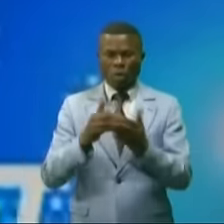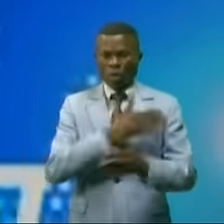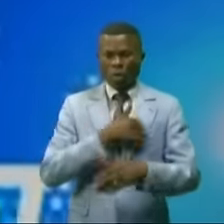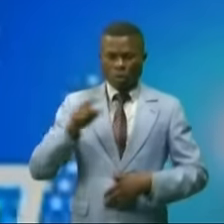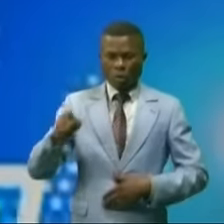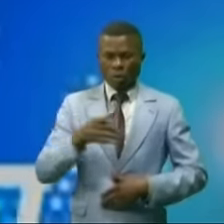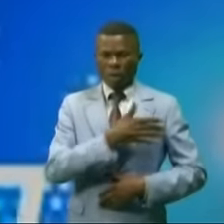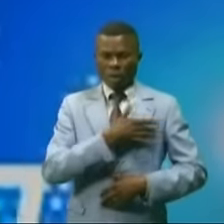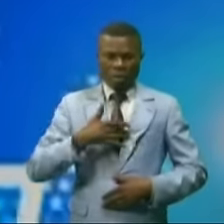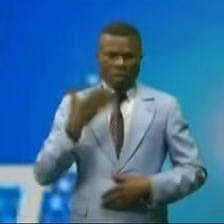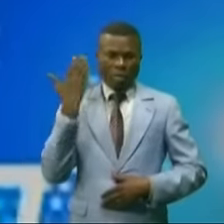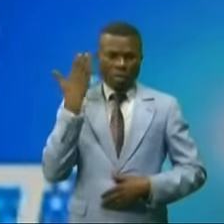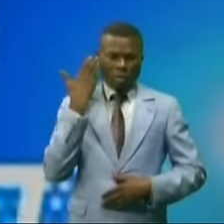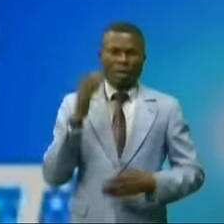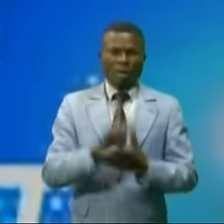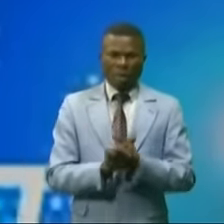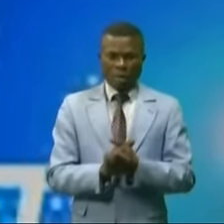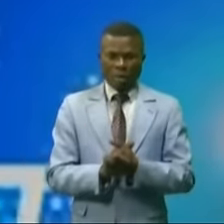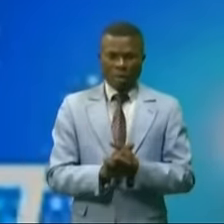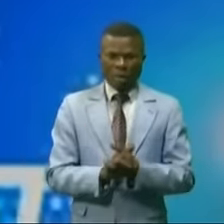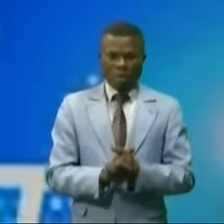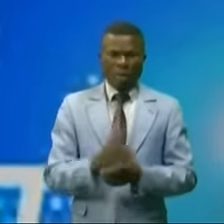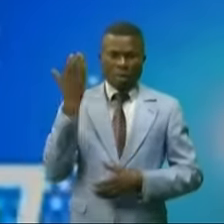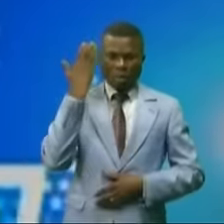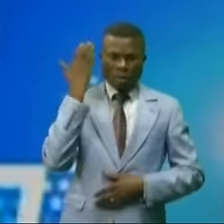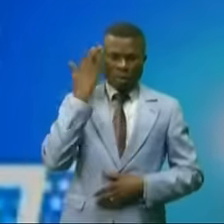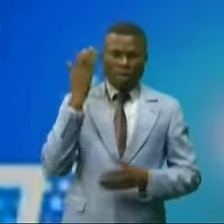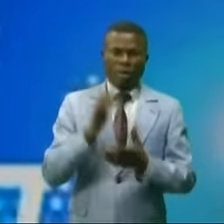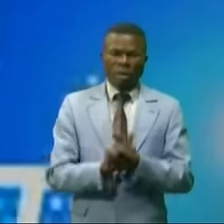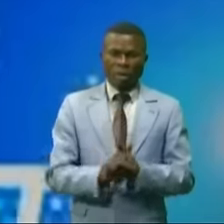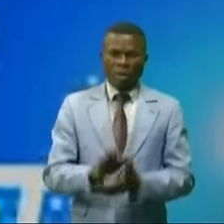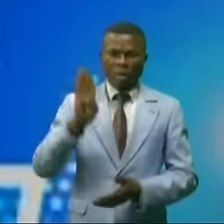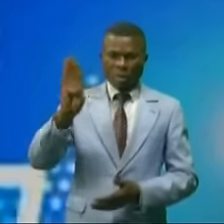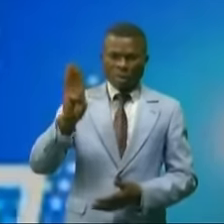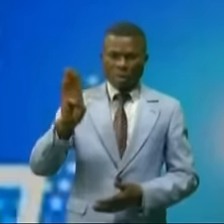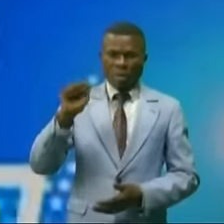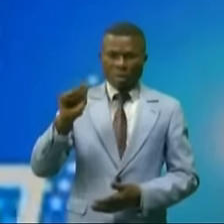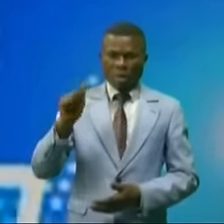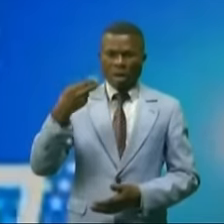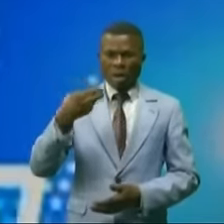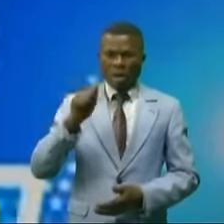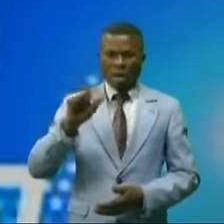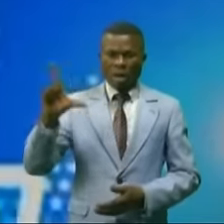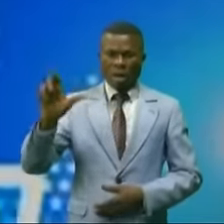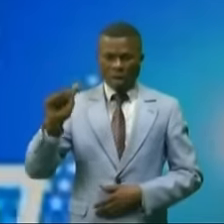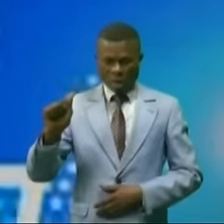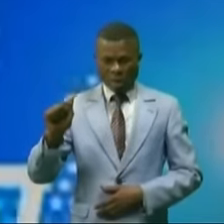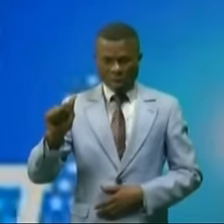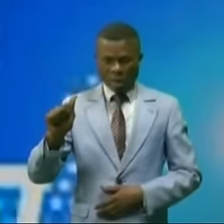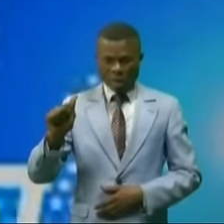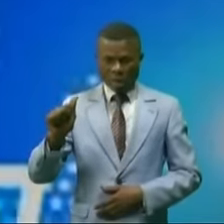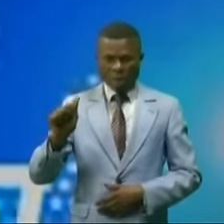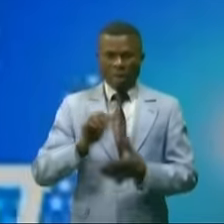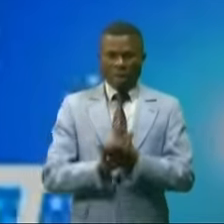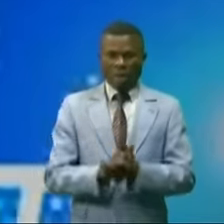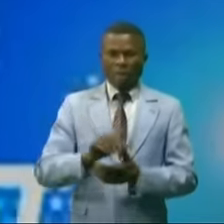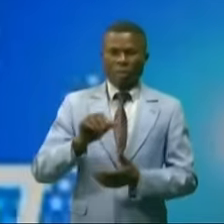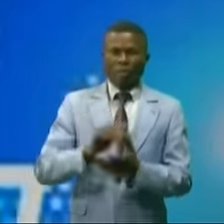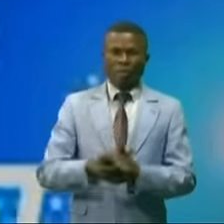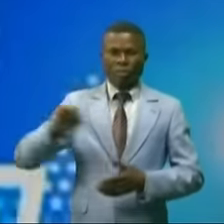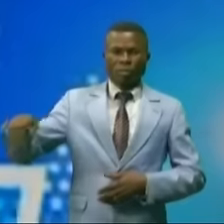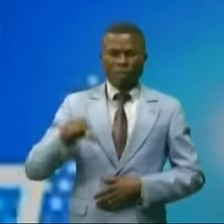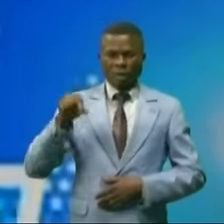la personne ci-après. Messieurs Bahala Okwibale Loucheke